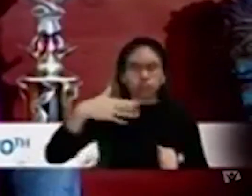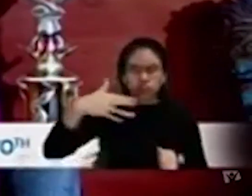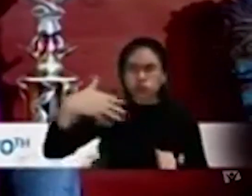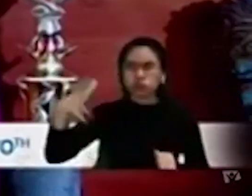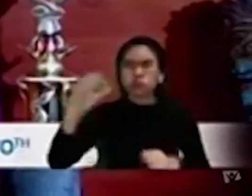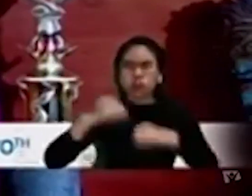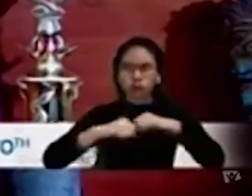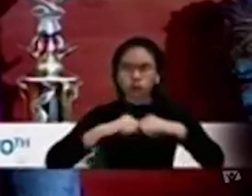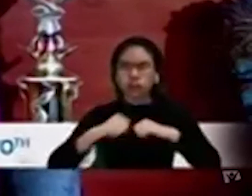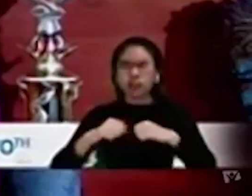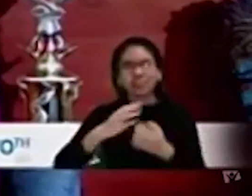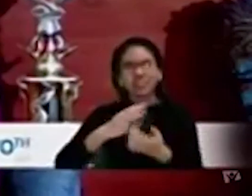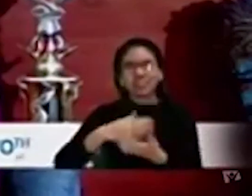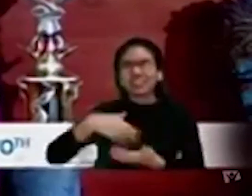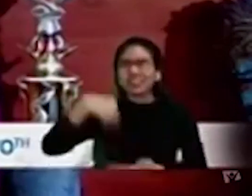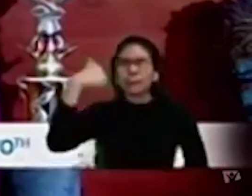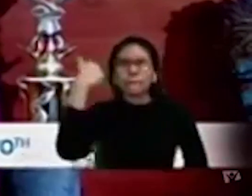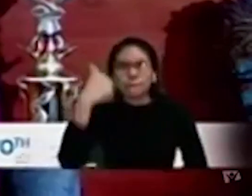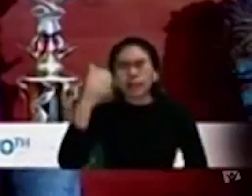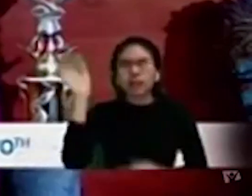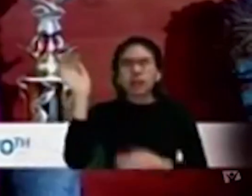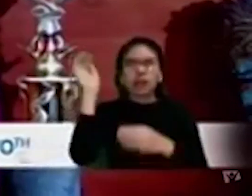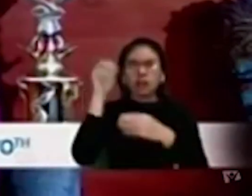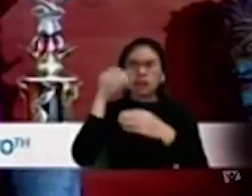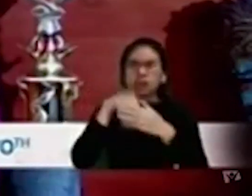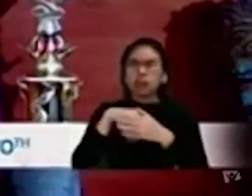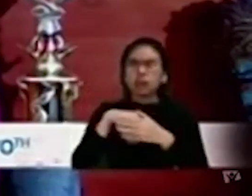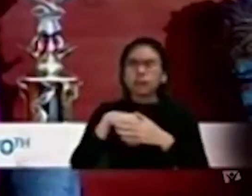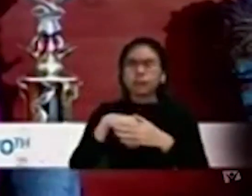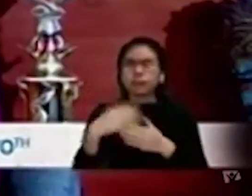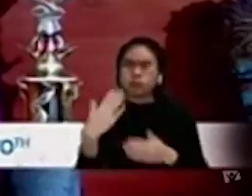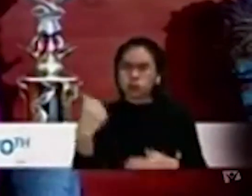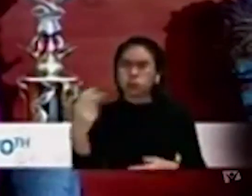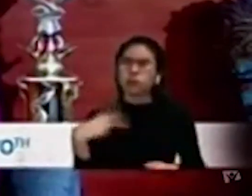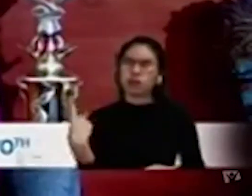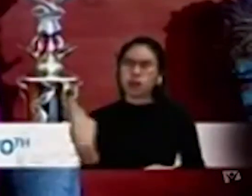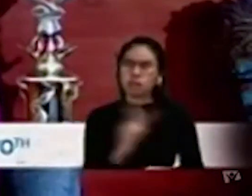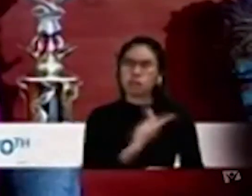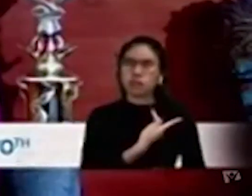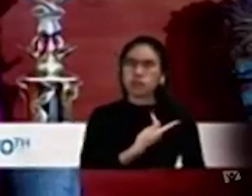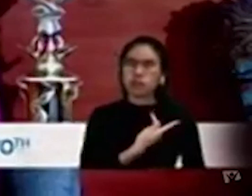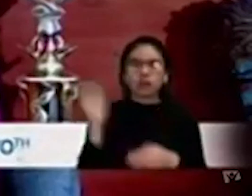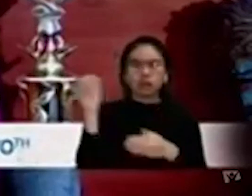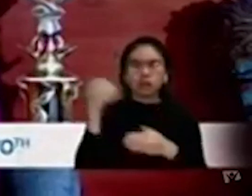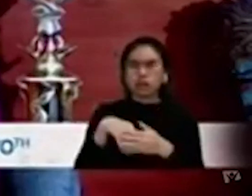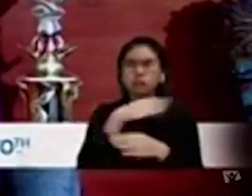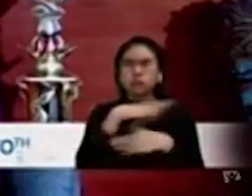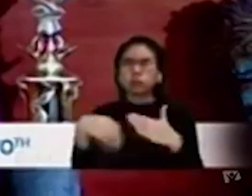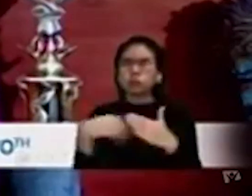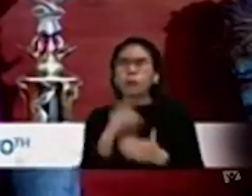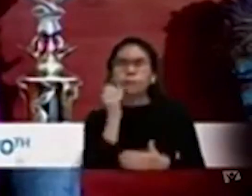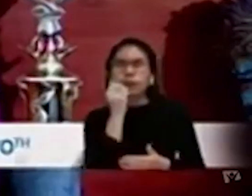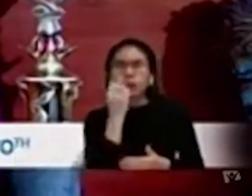yang terbaik di dalam hidup kami, di dalam tutur kata kami, dan juga di dalam segala perlakuan kami ya